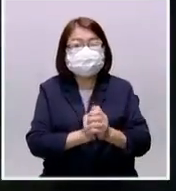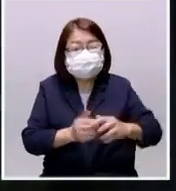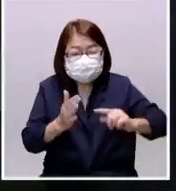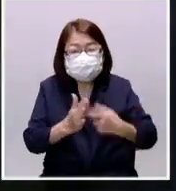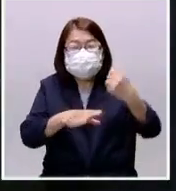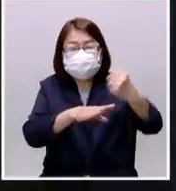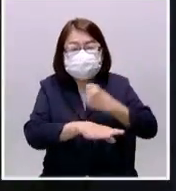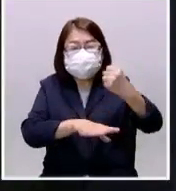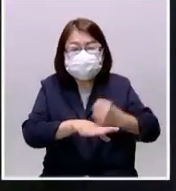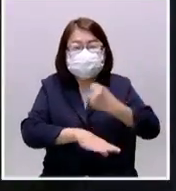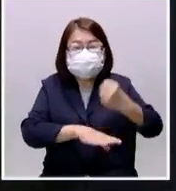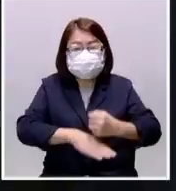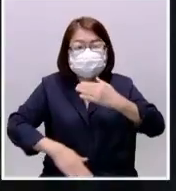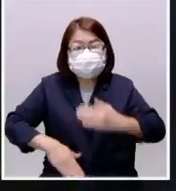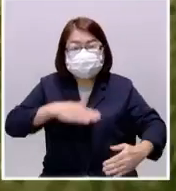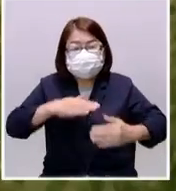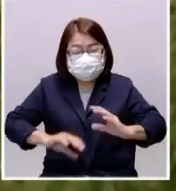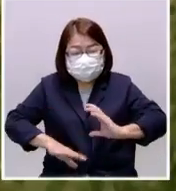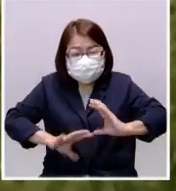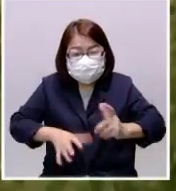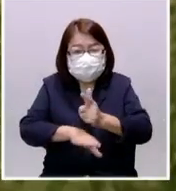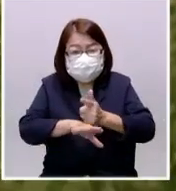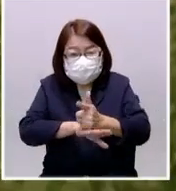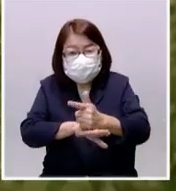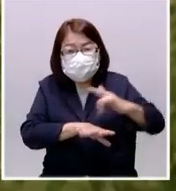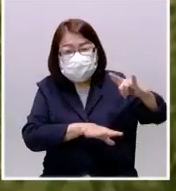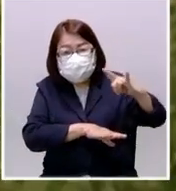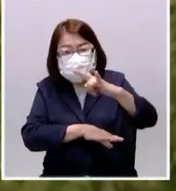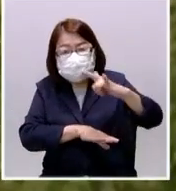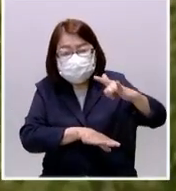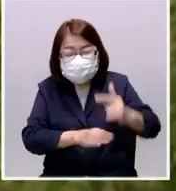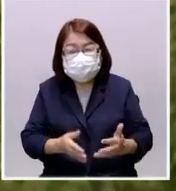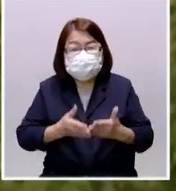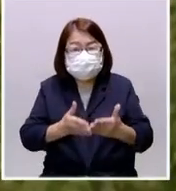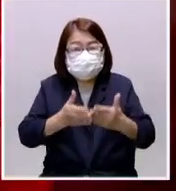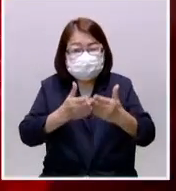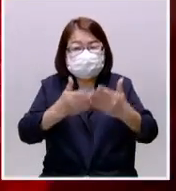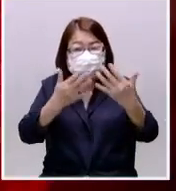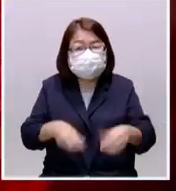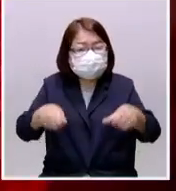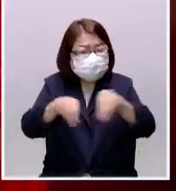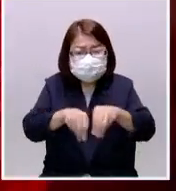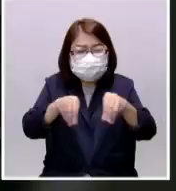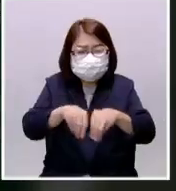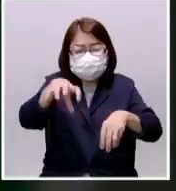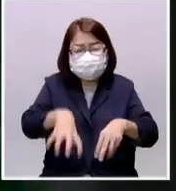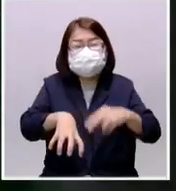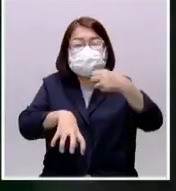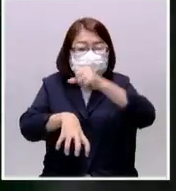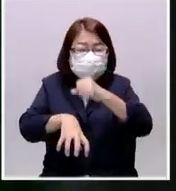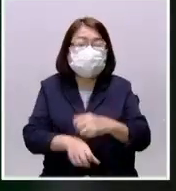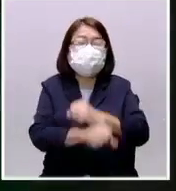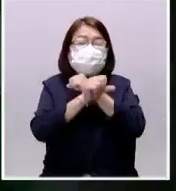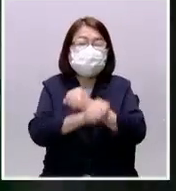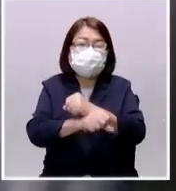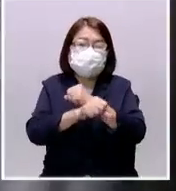กันทั้งทางบกน้ำและอากาศรอบเกาะไต้หวันตั้งแต่เมื่อคืนที่ผ่านมาแล้วการซ้อมรบครั้งนี้เพื่อป้องปรามพฤติกรรมในทางลบ